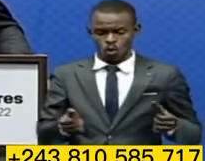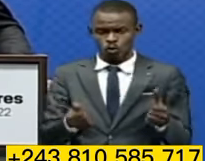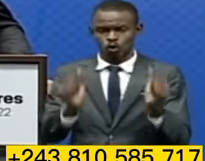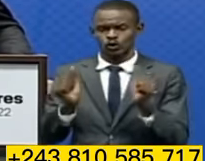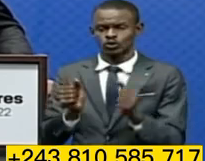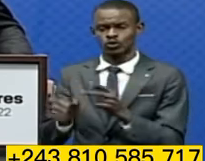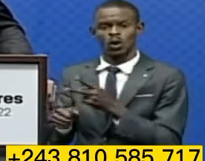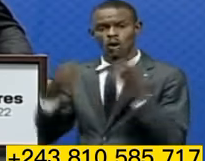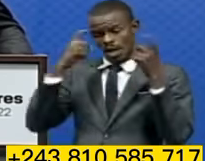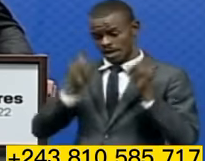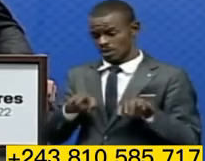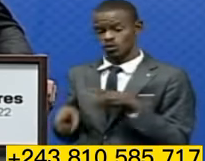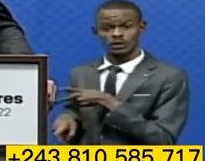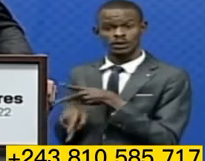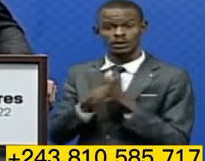crédit numéro